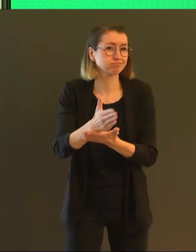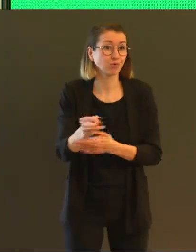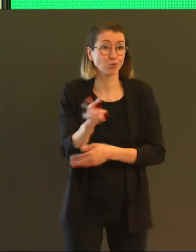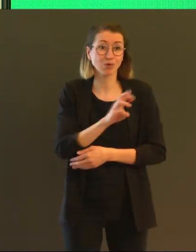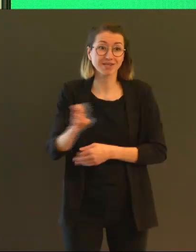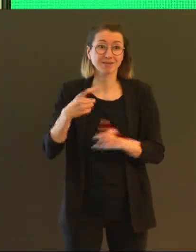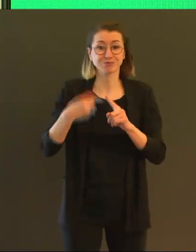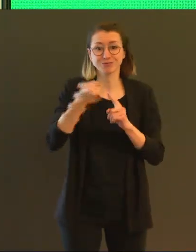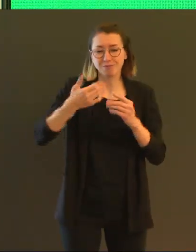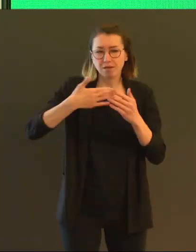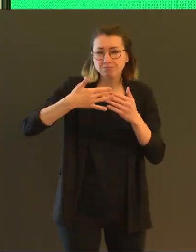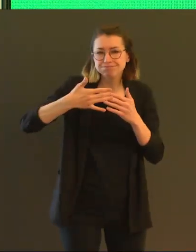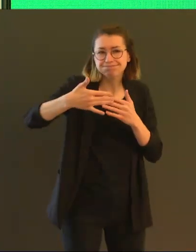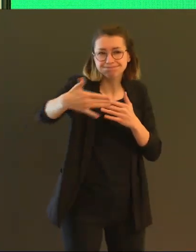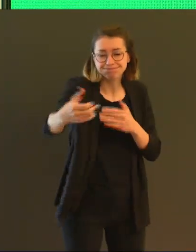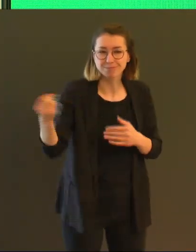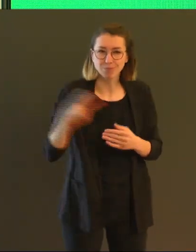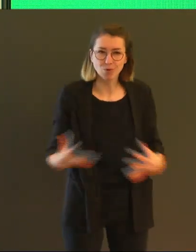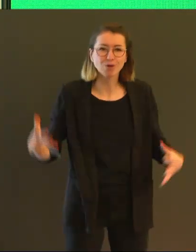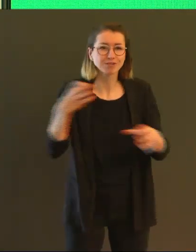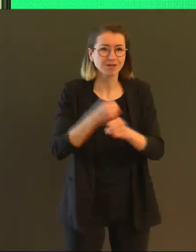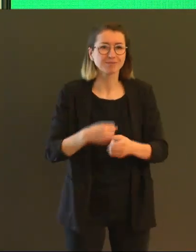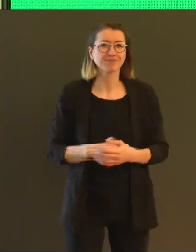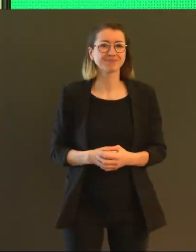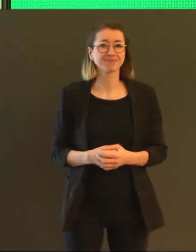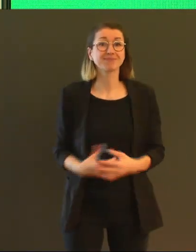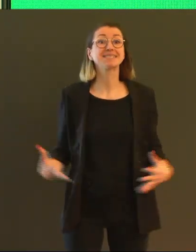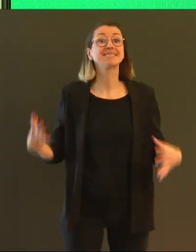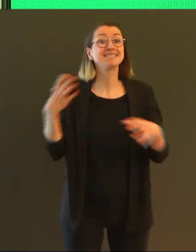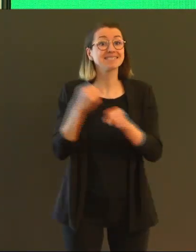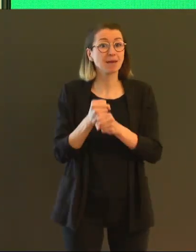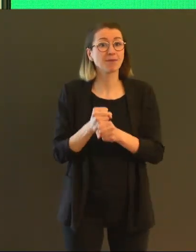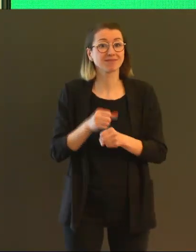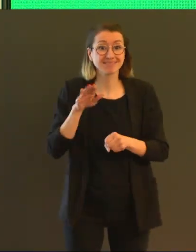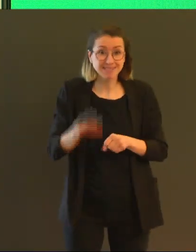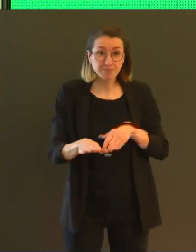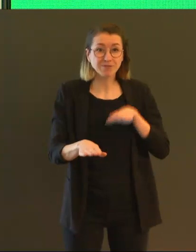Samen gaan we stap voor stap veilig vooruit. Dank u wel.